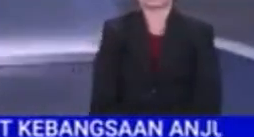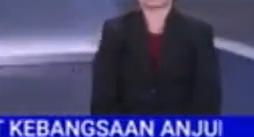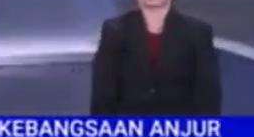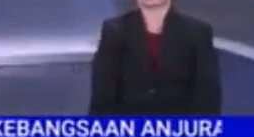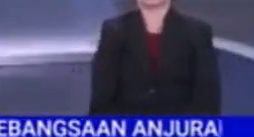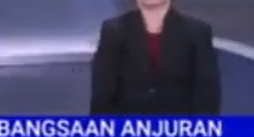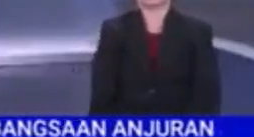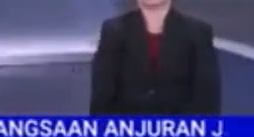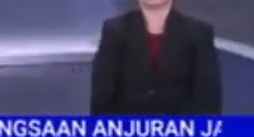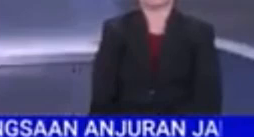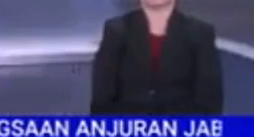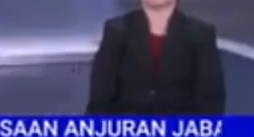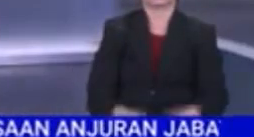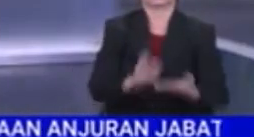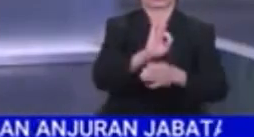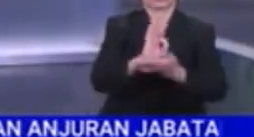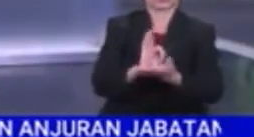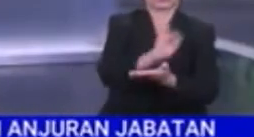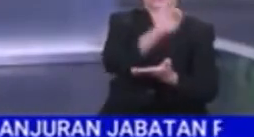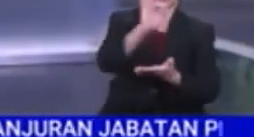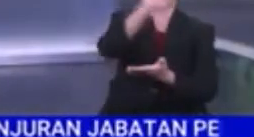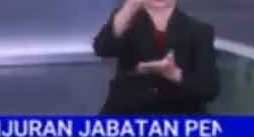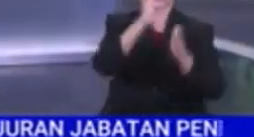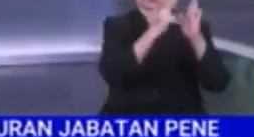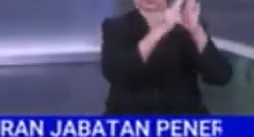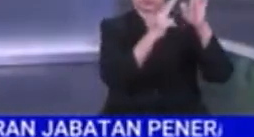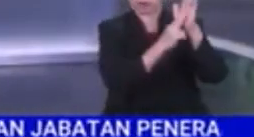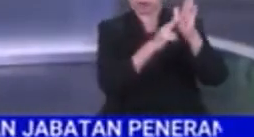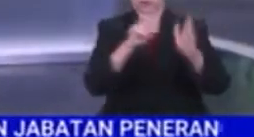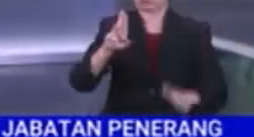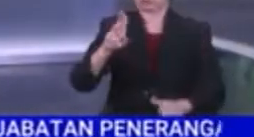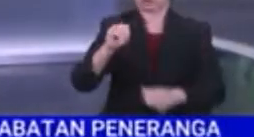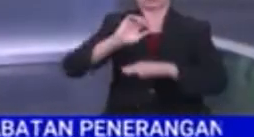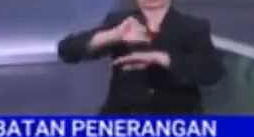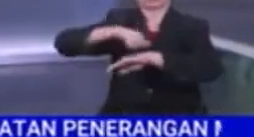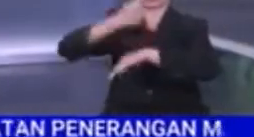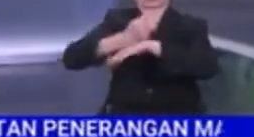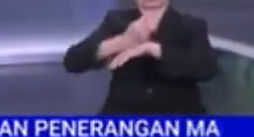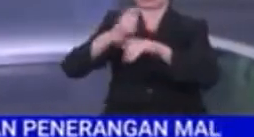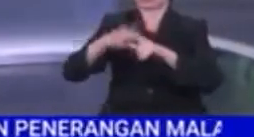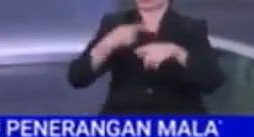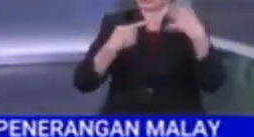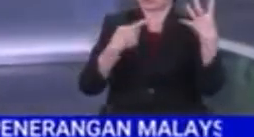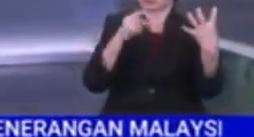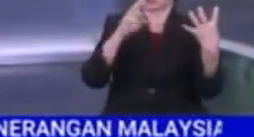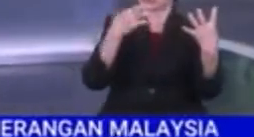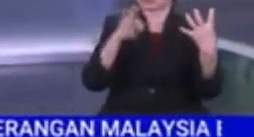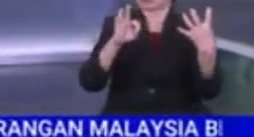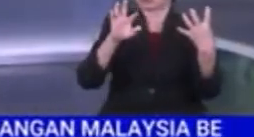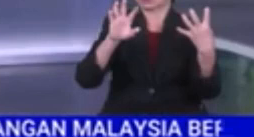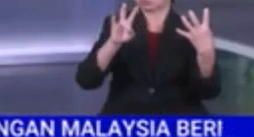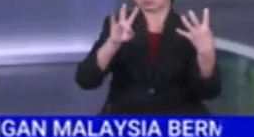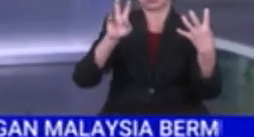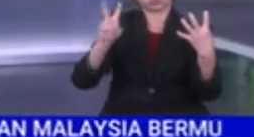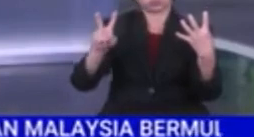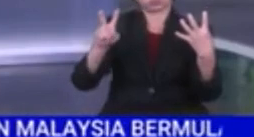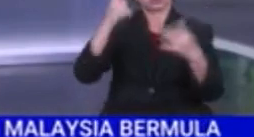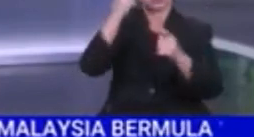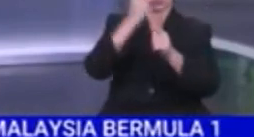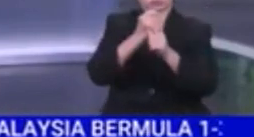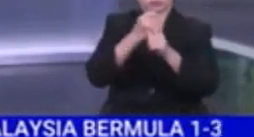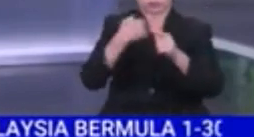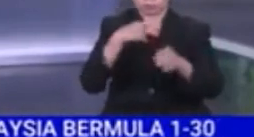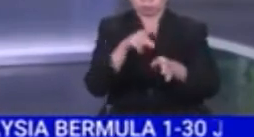faculty undang-undang Universiti Malaya uem ditubuhkan pada APR 1972 bertujuan melahirkan